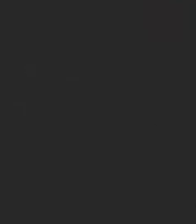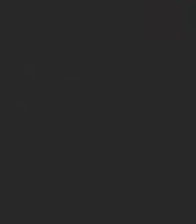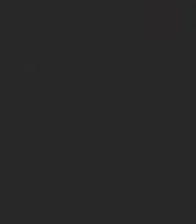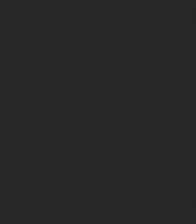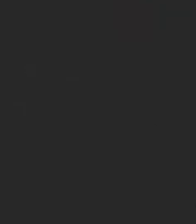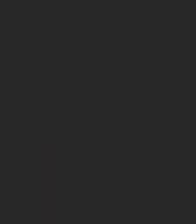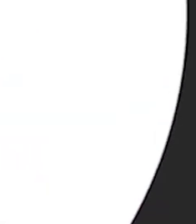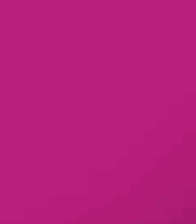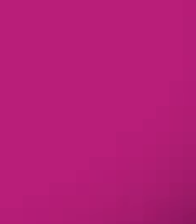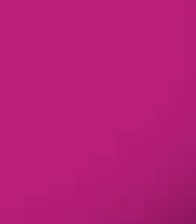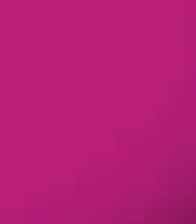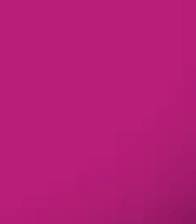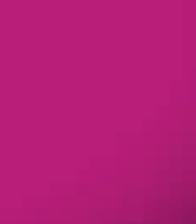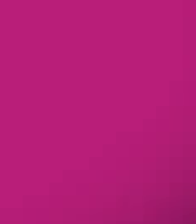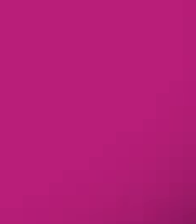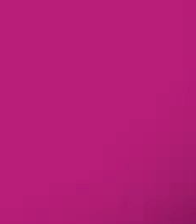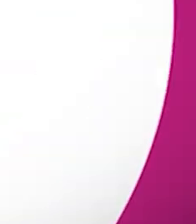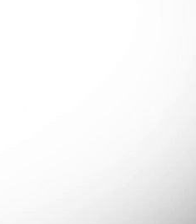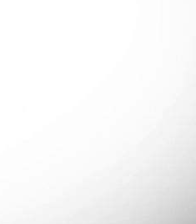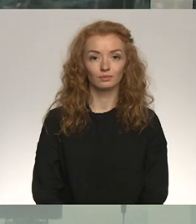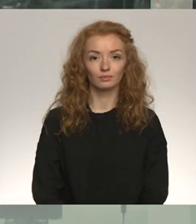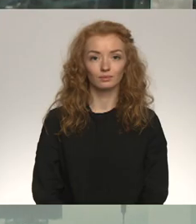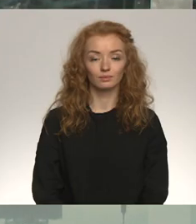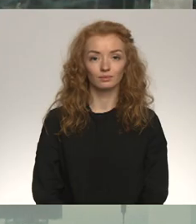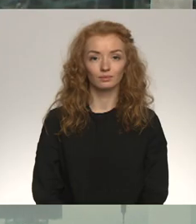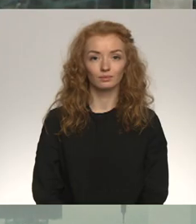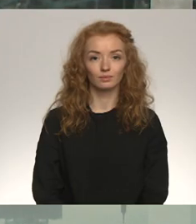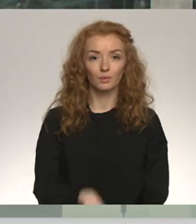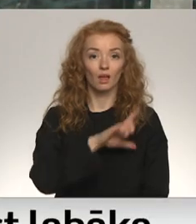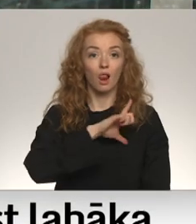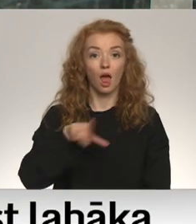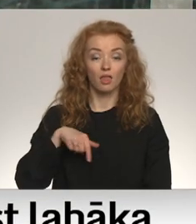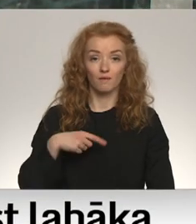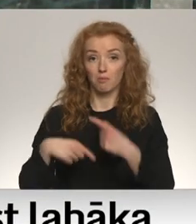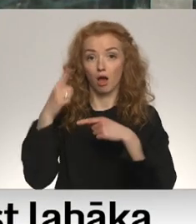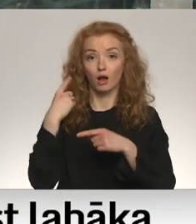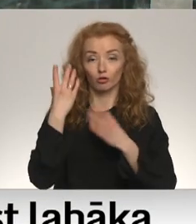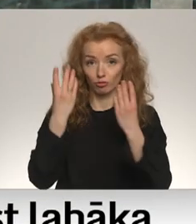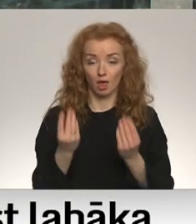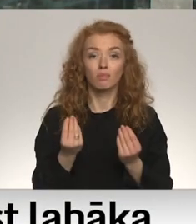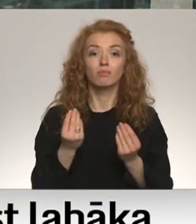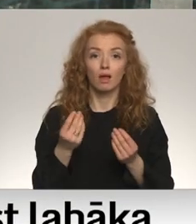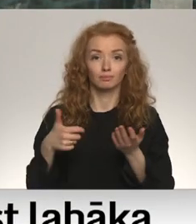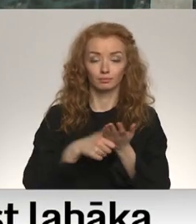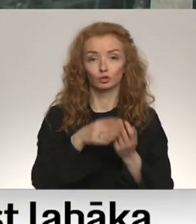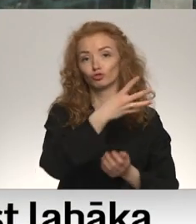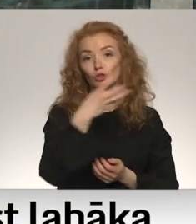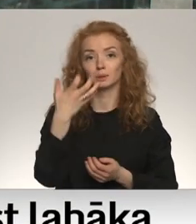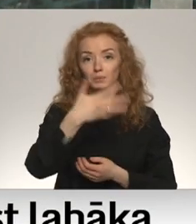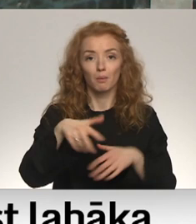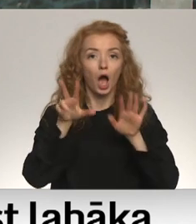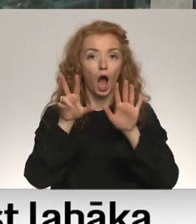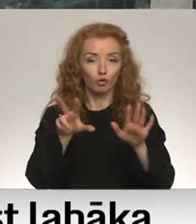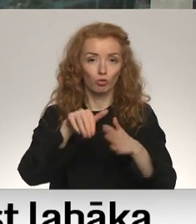Re, viss ēters ir te! Latvijā pagājušajā diennaktī reģistrēti